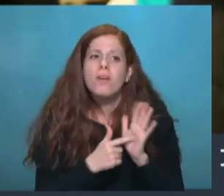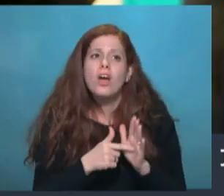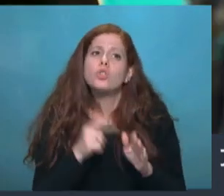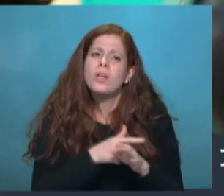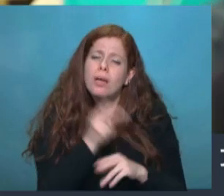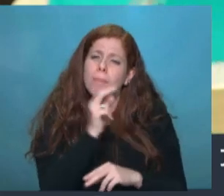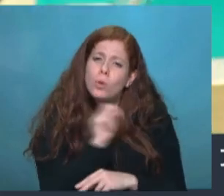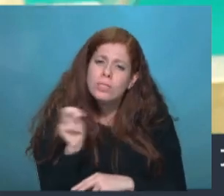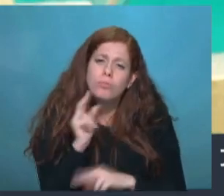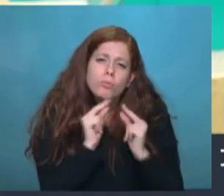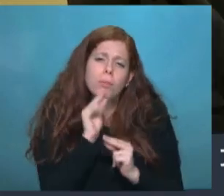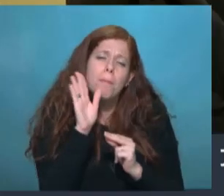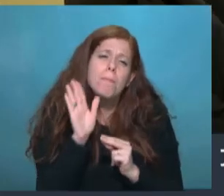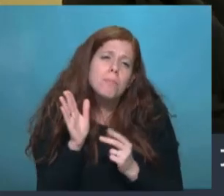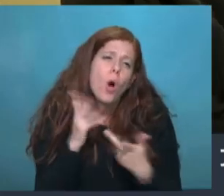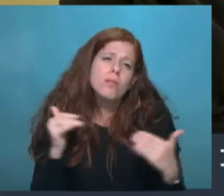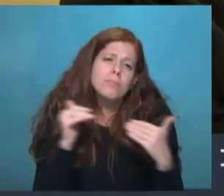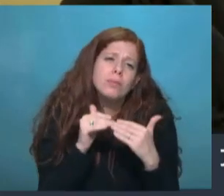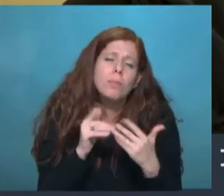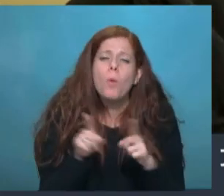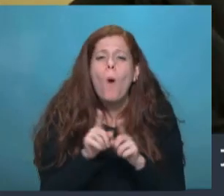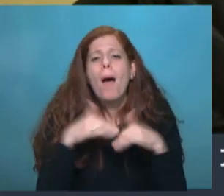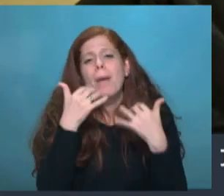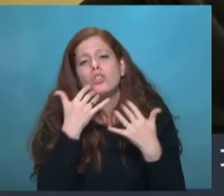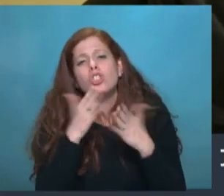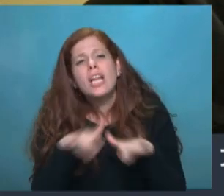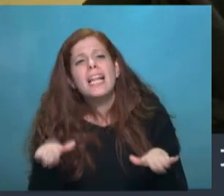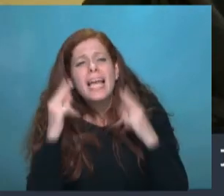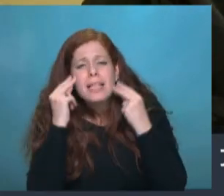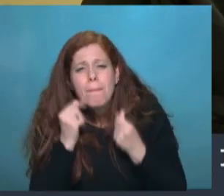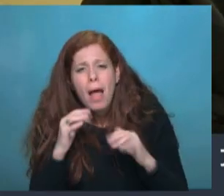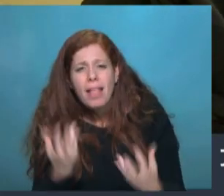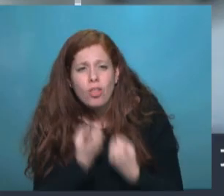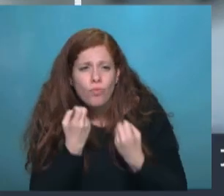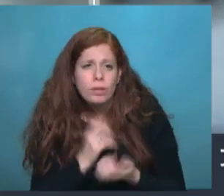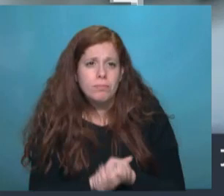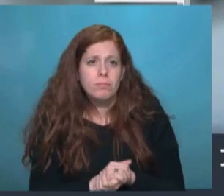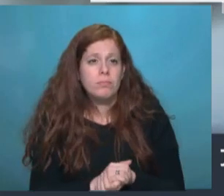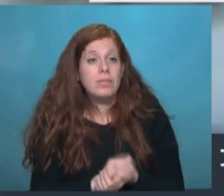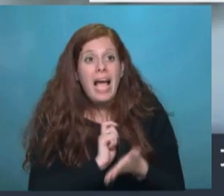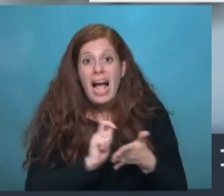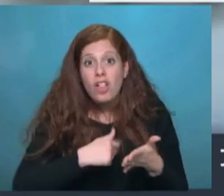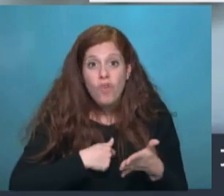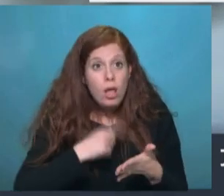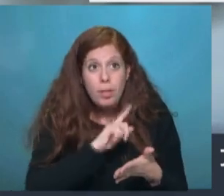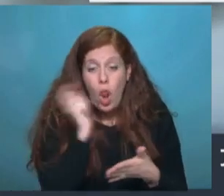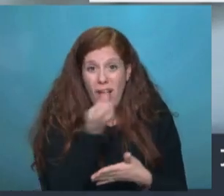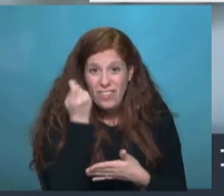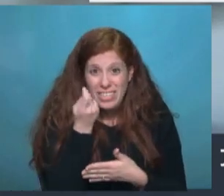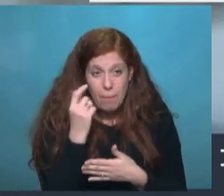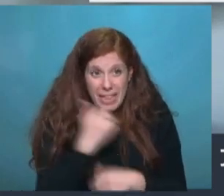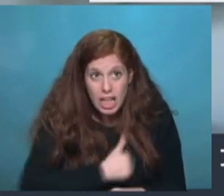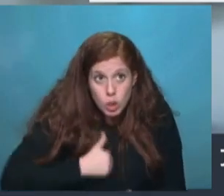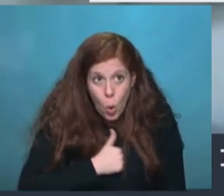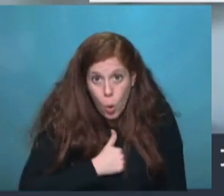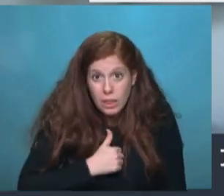שמדברים פחות למתפקדים, כמו פרשת ילדי תימן החטופים. כתבו לי שאם לא תפרסם התנצלות, לאחרונה, אם